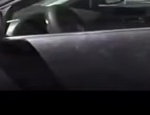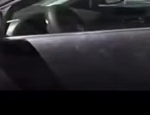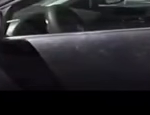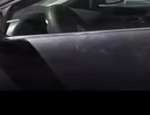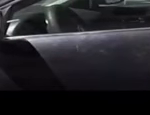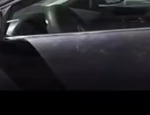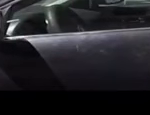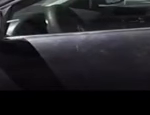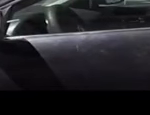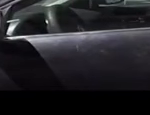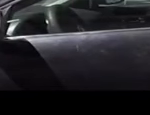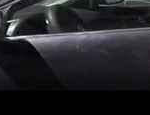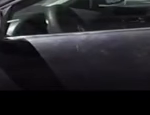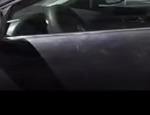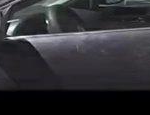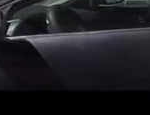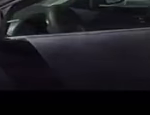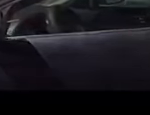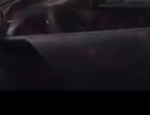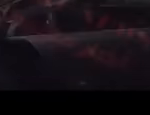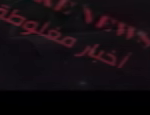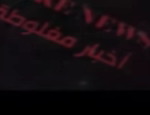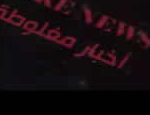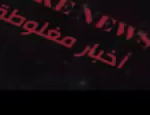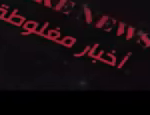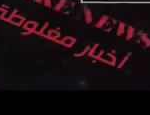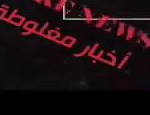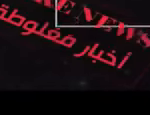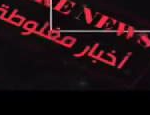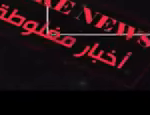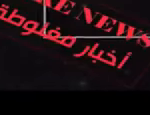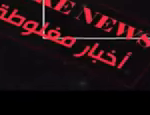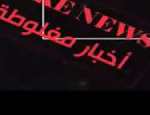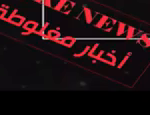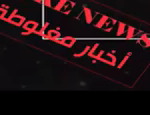ما تسمعوش الإشاعات وما تهولوش نفوسكم.